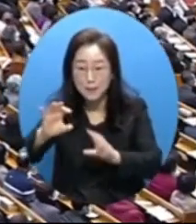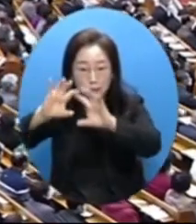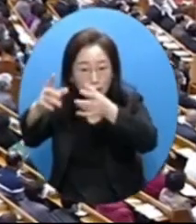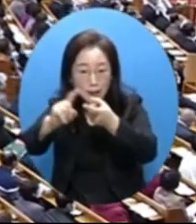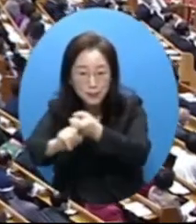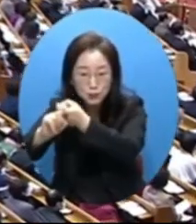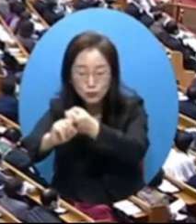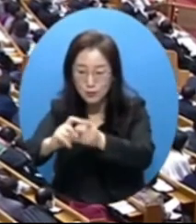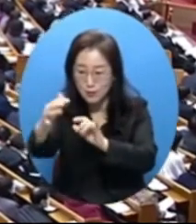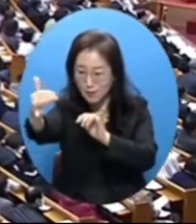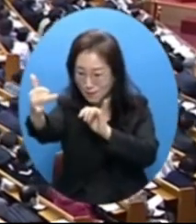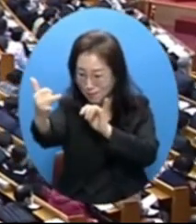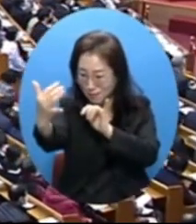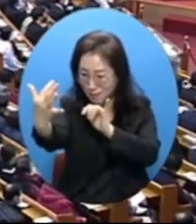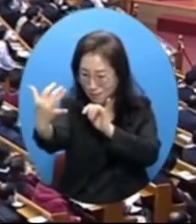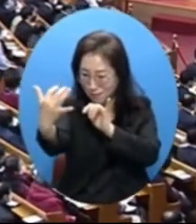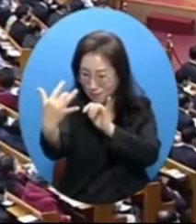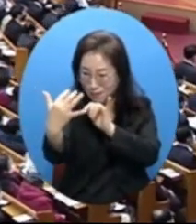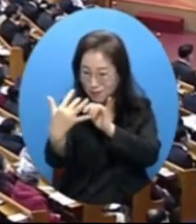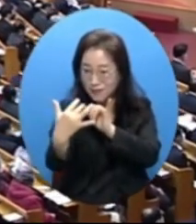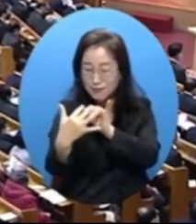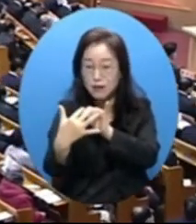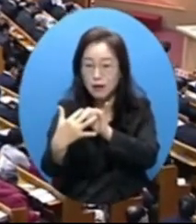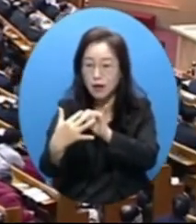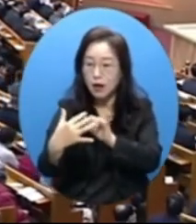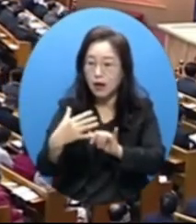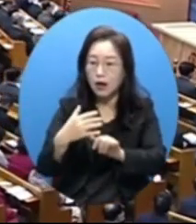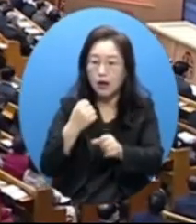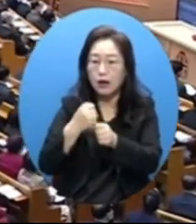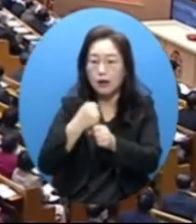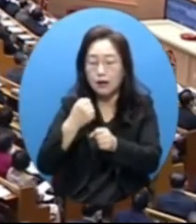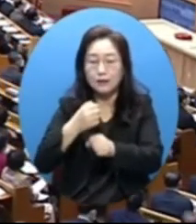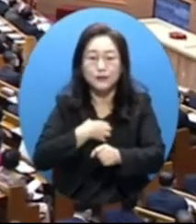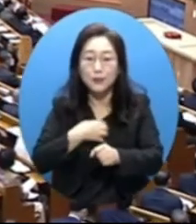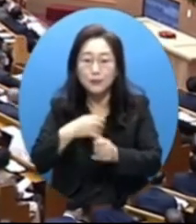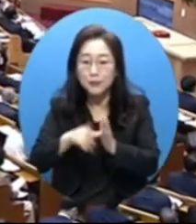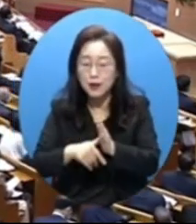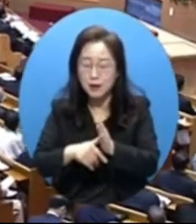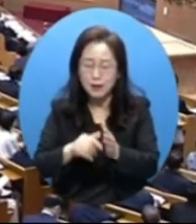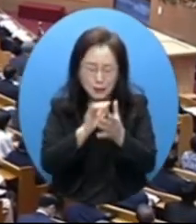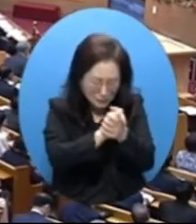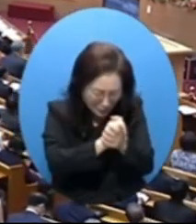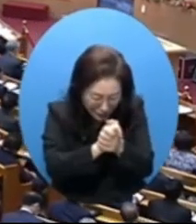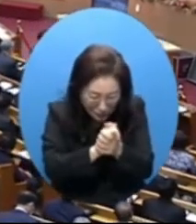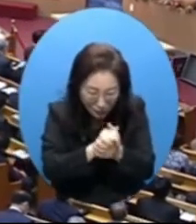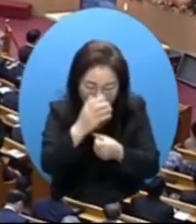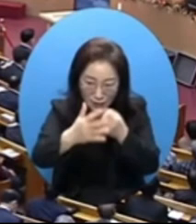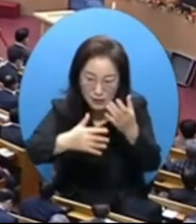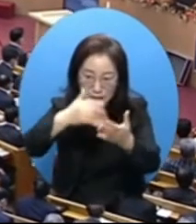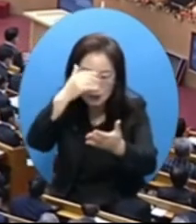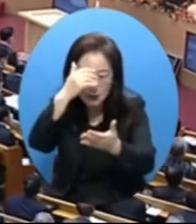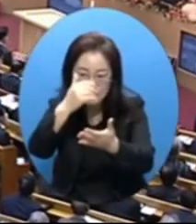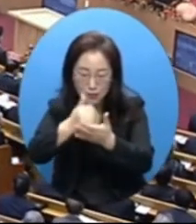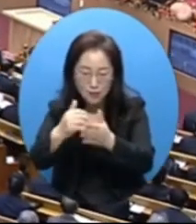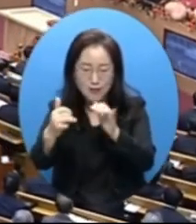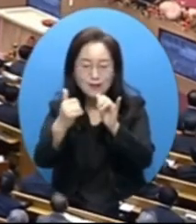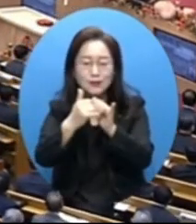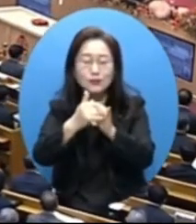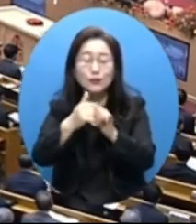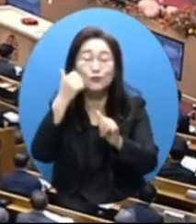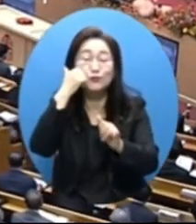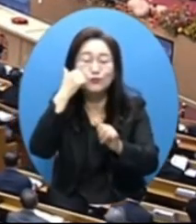쳐들어와서 절대 절명의 그런 위기에 처했을 때 저들이 앞에 엎드려 기도하니까 하나님께서 전쟁은